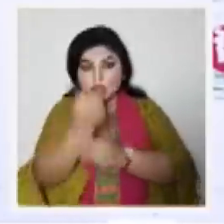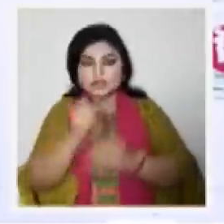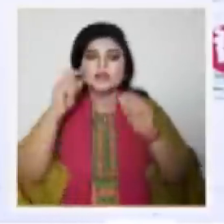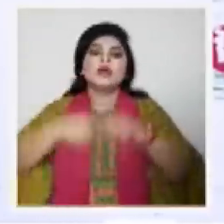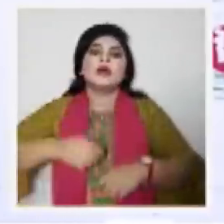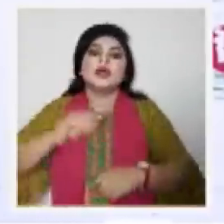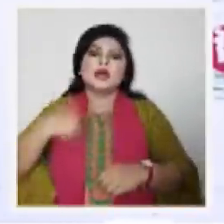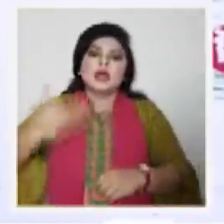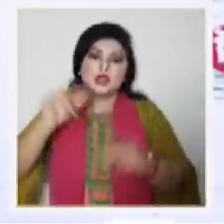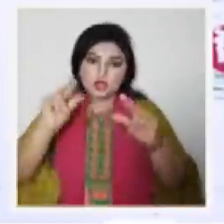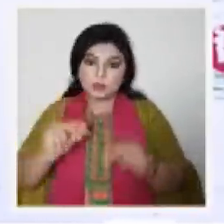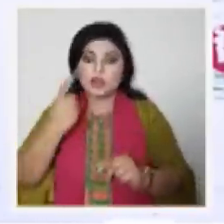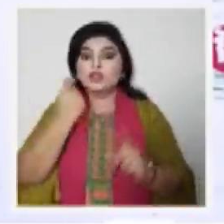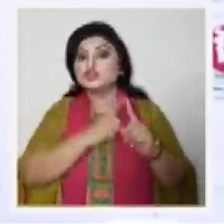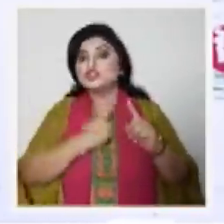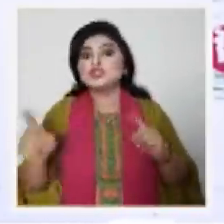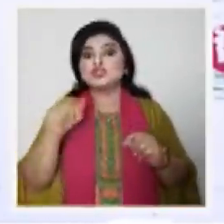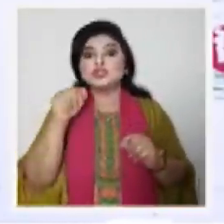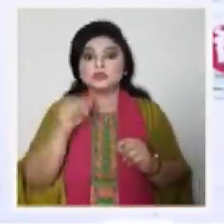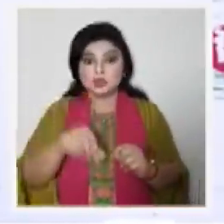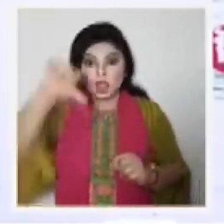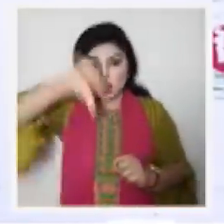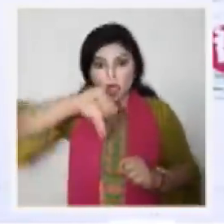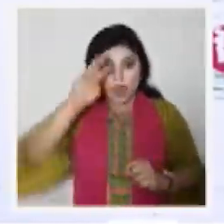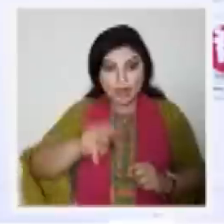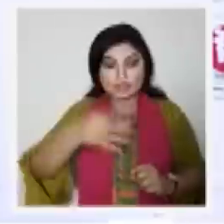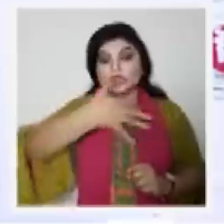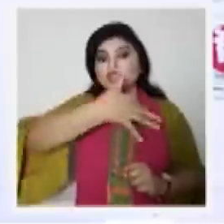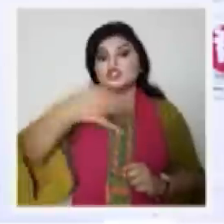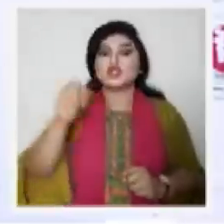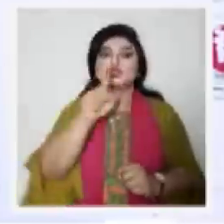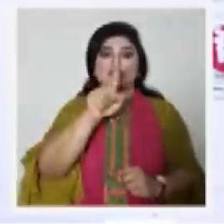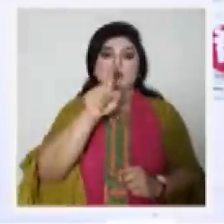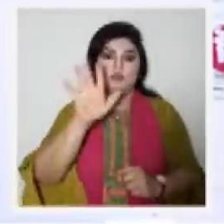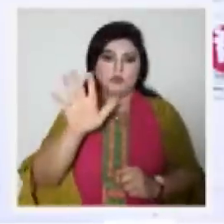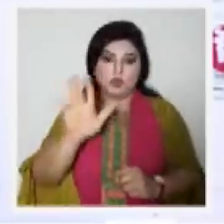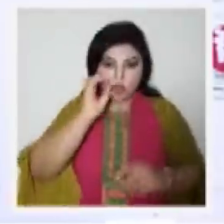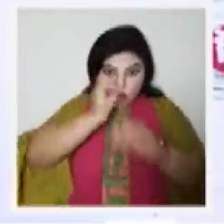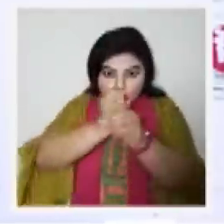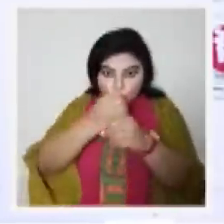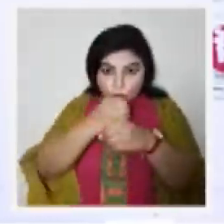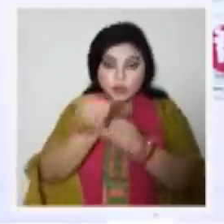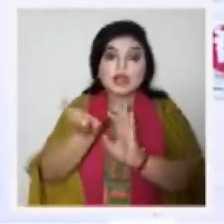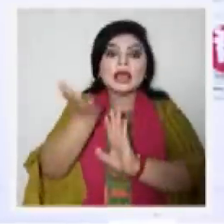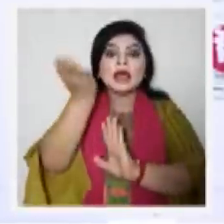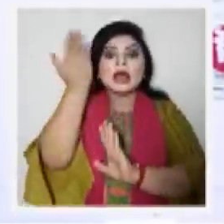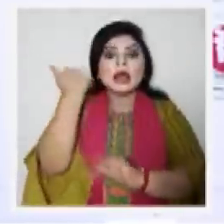আসুন এবং নমুনা পরীক্ষা করে এই রোগ প্রতিরোধে সহায়তা করুন। গত 24 ঘন্টায় নমুনা সংগ্রহ